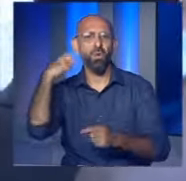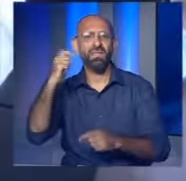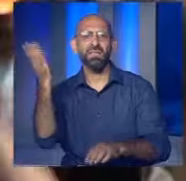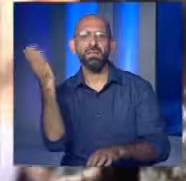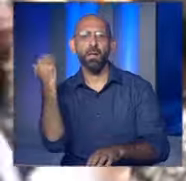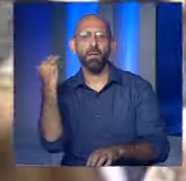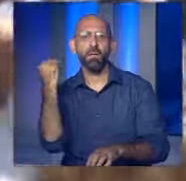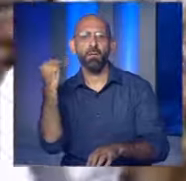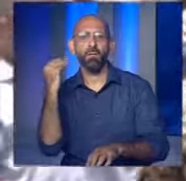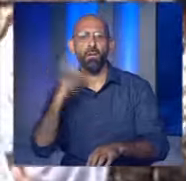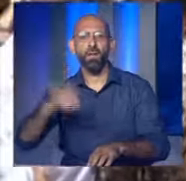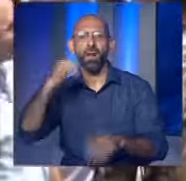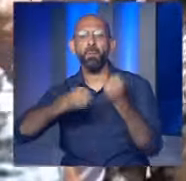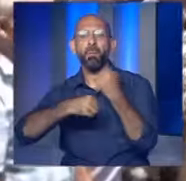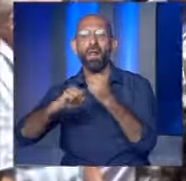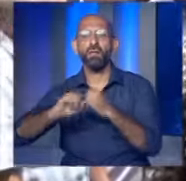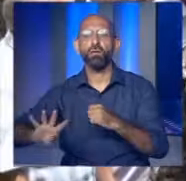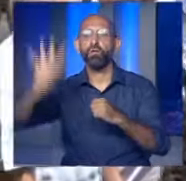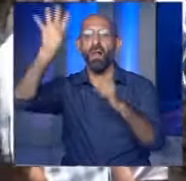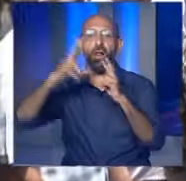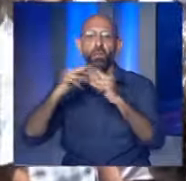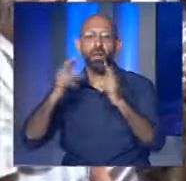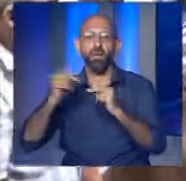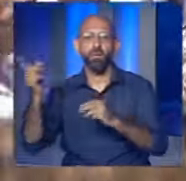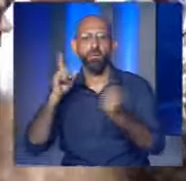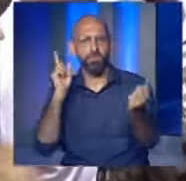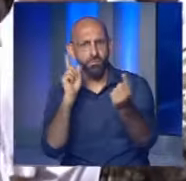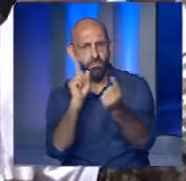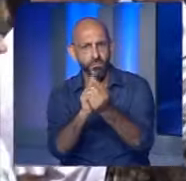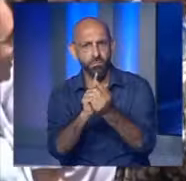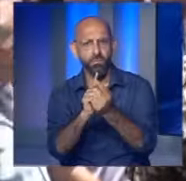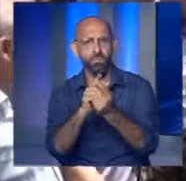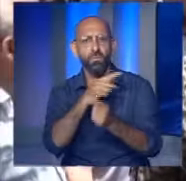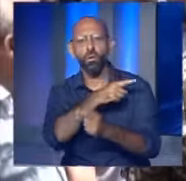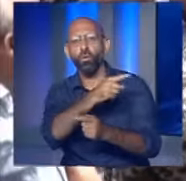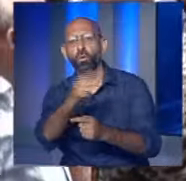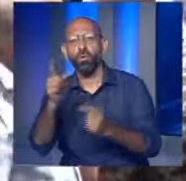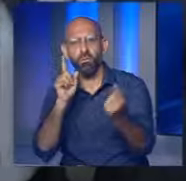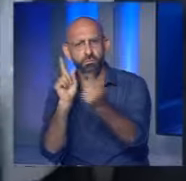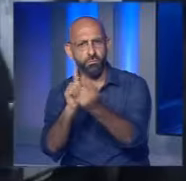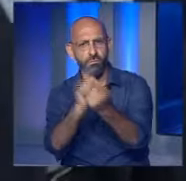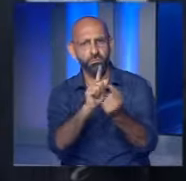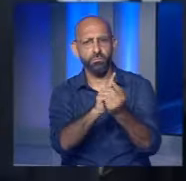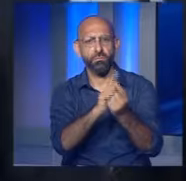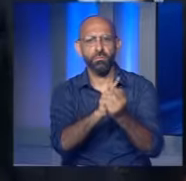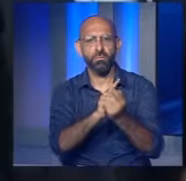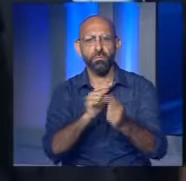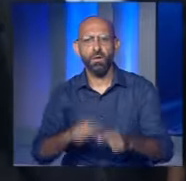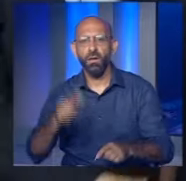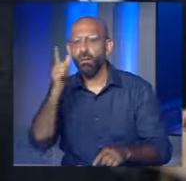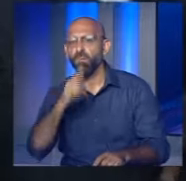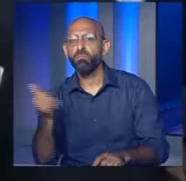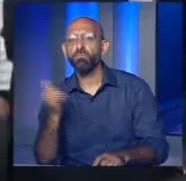زار بسيل الوزير السابق يعقوب الصراف قبل لقاء شعبي في بلديه عكار العتيقه كما زار وادي خالد